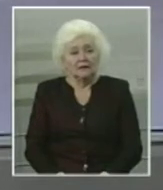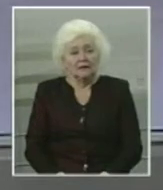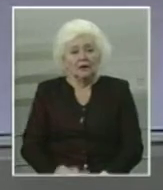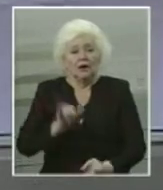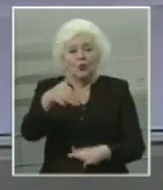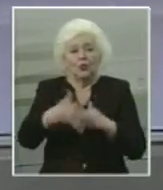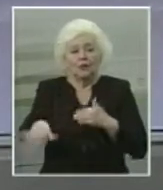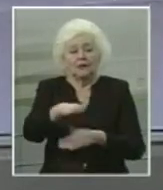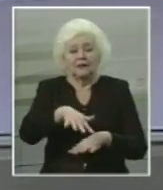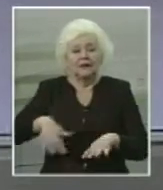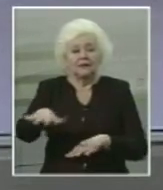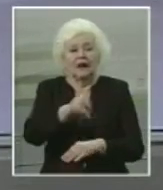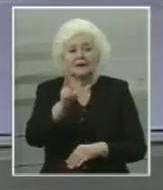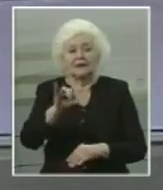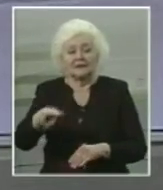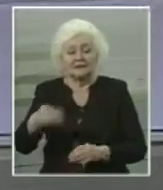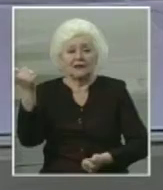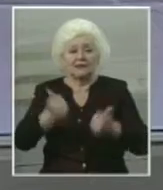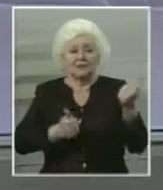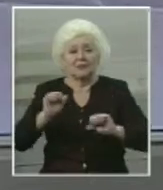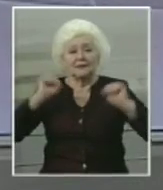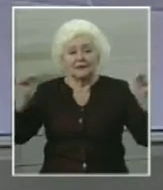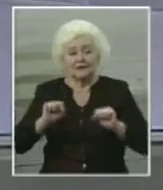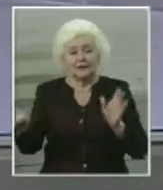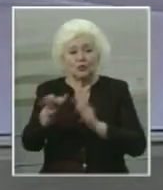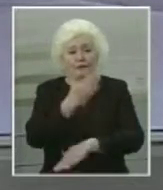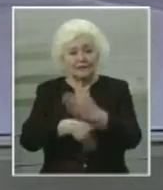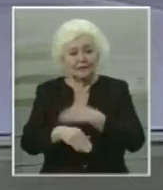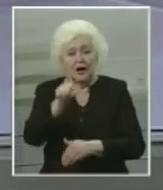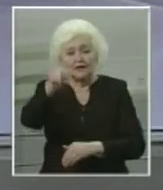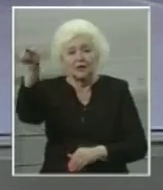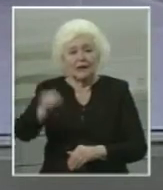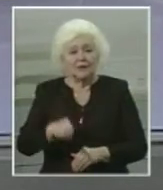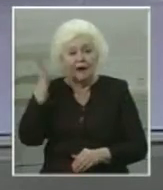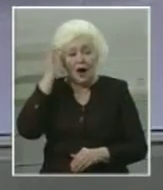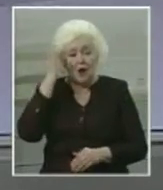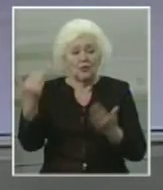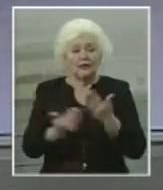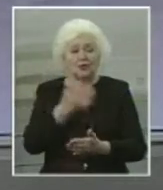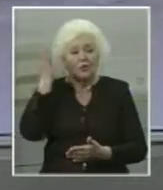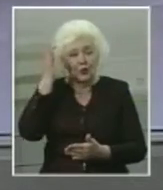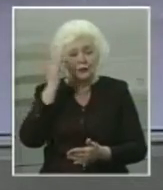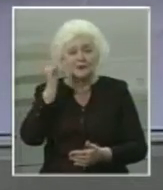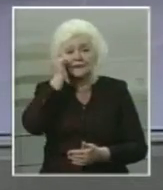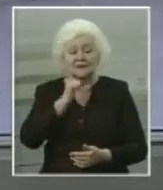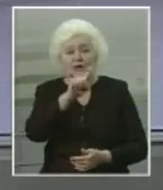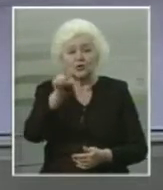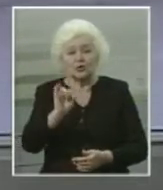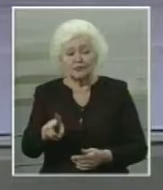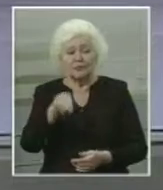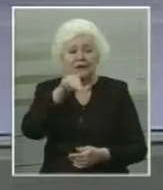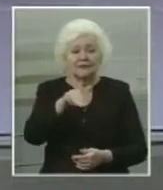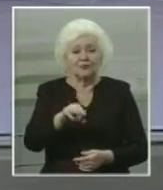У Херсоні на стадіоні «Кристал» змагалися спортсмени з інвалідністю. Вони приїхали з Каховки, Нової Каховки, Старої Збурівки,